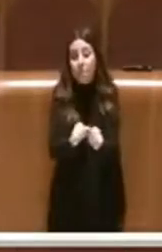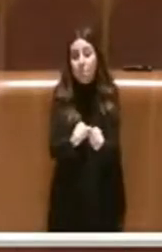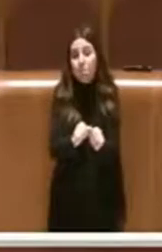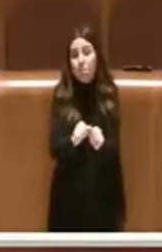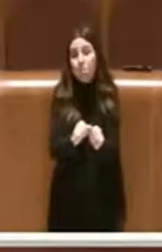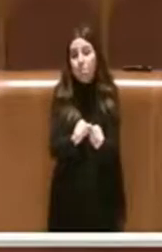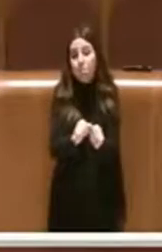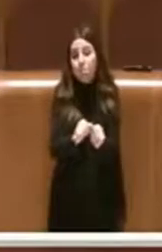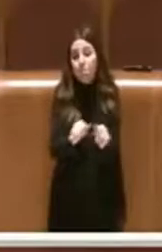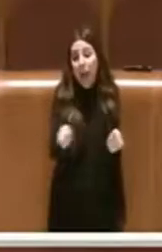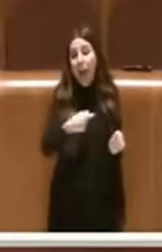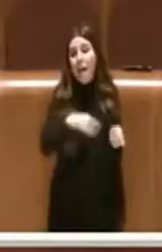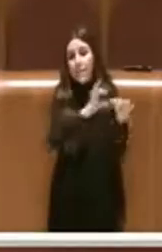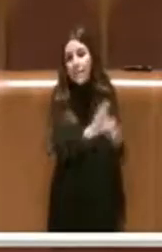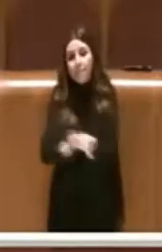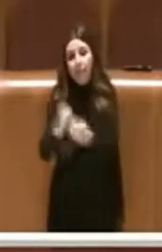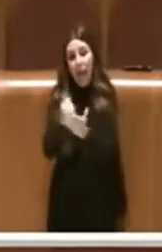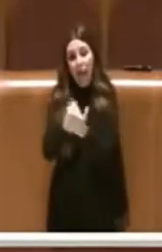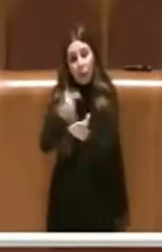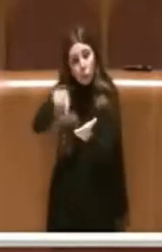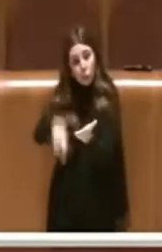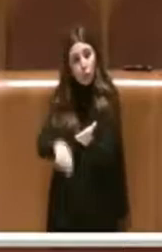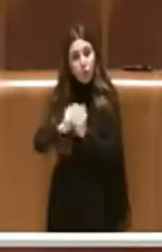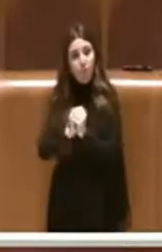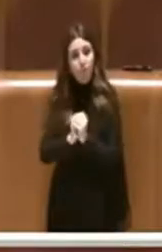anche l'atto di oggi.